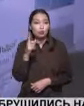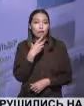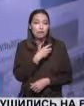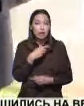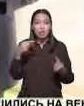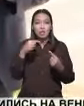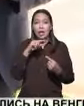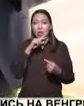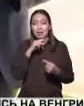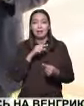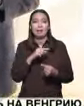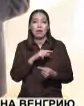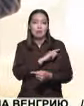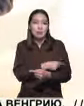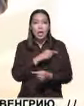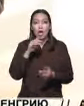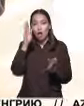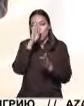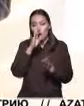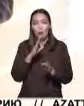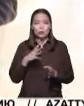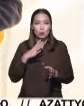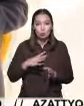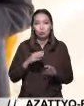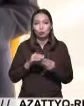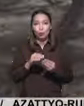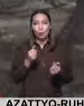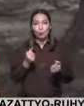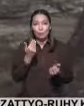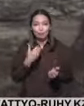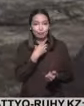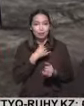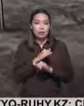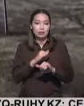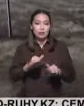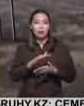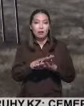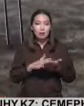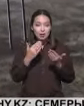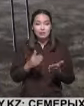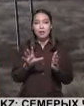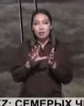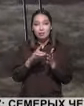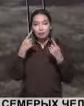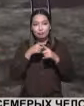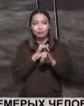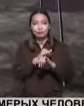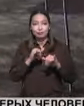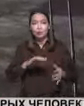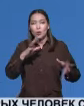экономической стабильности с экологической устойчивостью и подчеркнул необходимость дальнейшего развития энергетической инфраструктуры с прицелом